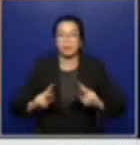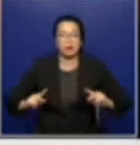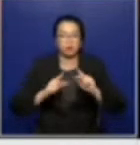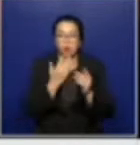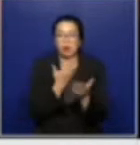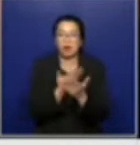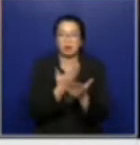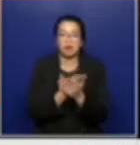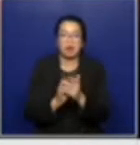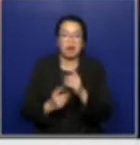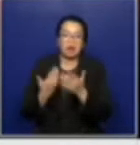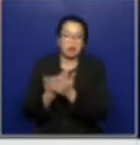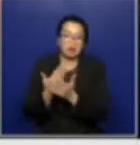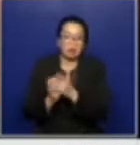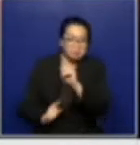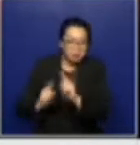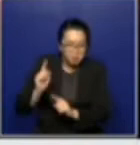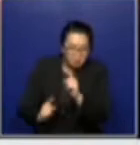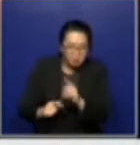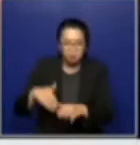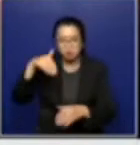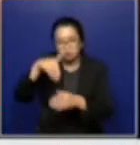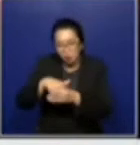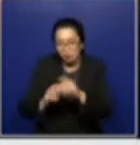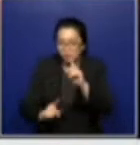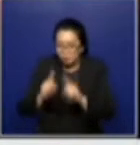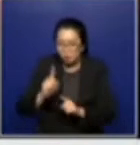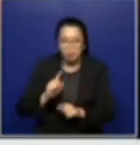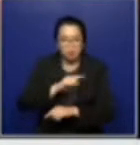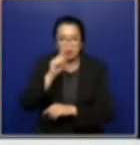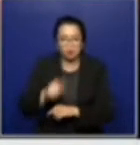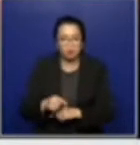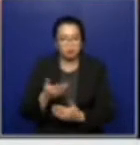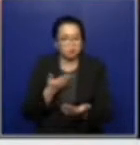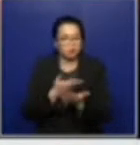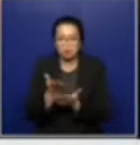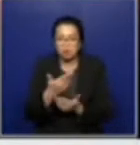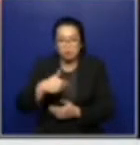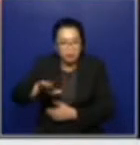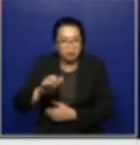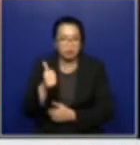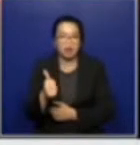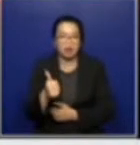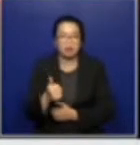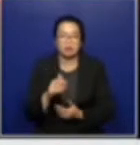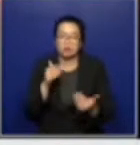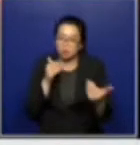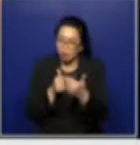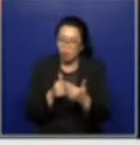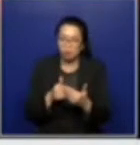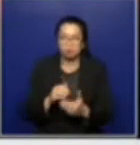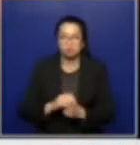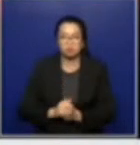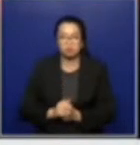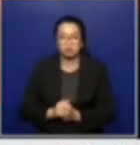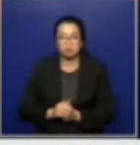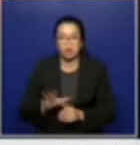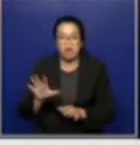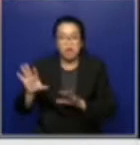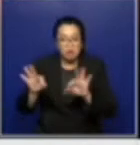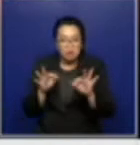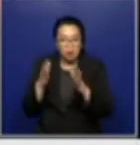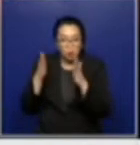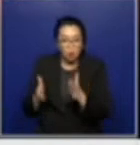ปกติใช้วิธีจำเพาะเจาะจงได้เลือกผู้เข้ามารับซื้อรับจ้าง